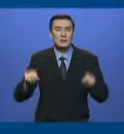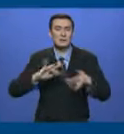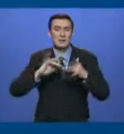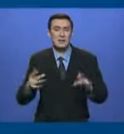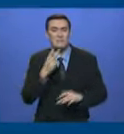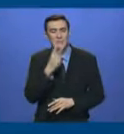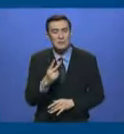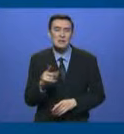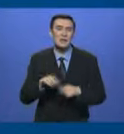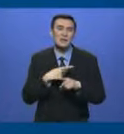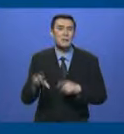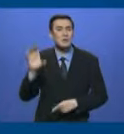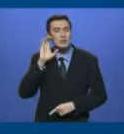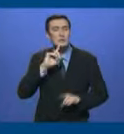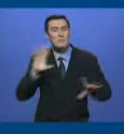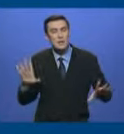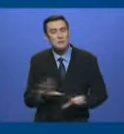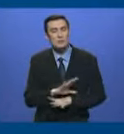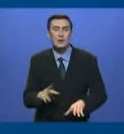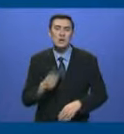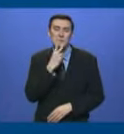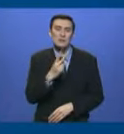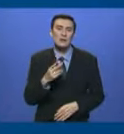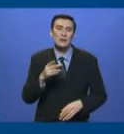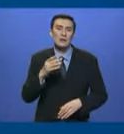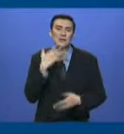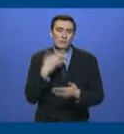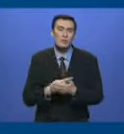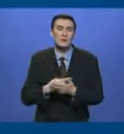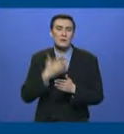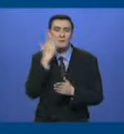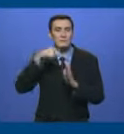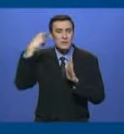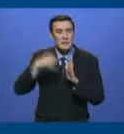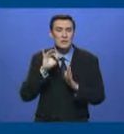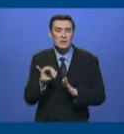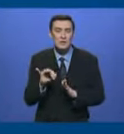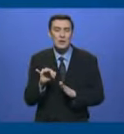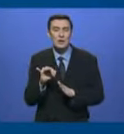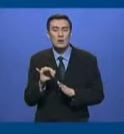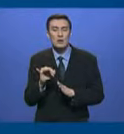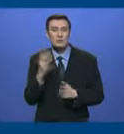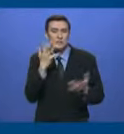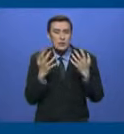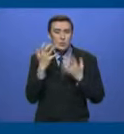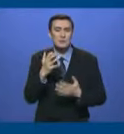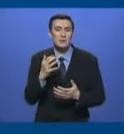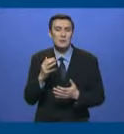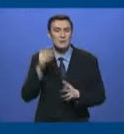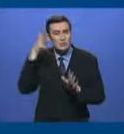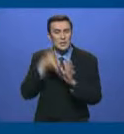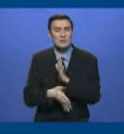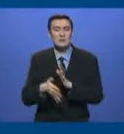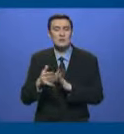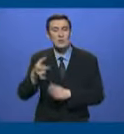и послушать родную песню, посмотреть родной фильм и серьезно заниматься наукой с